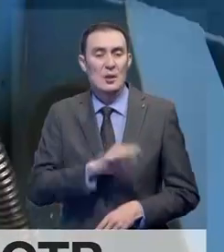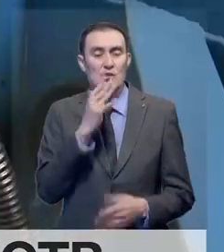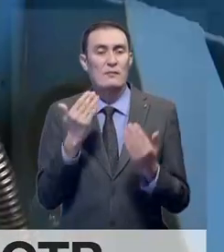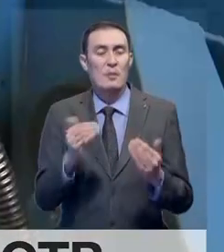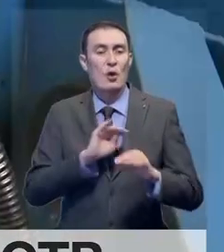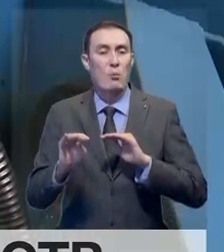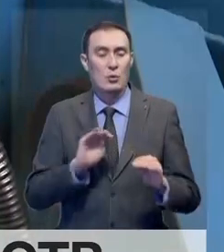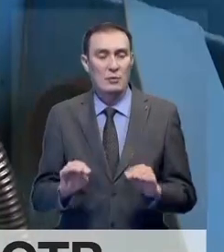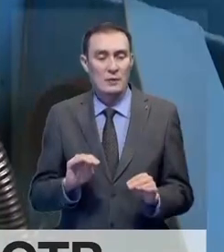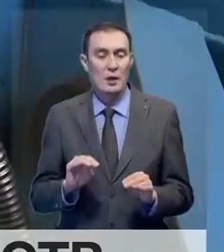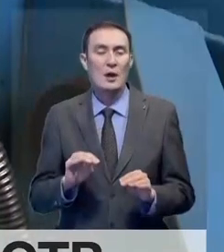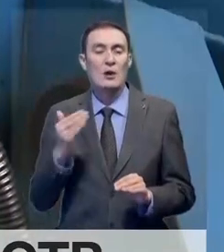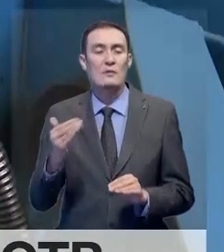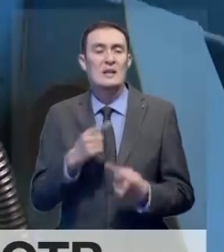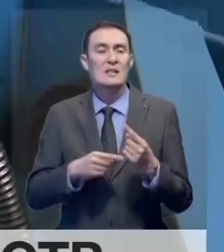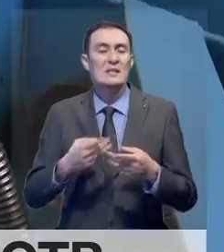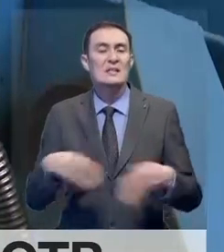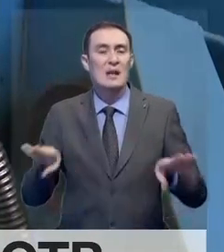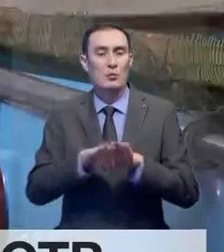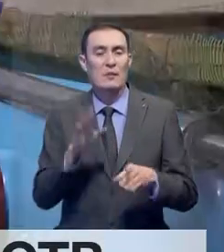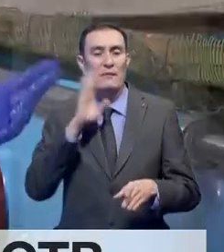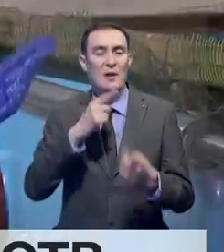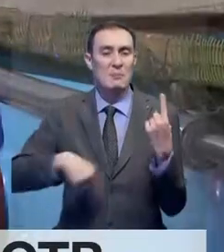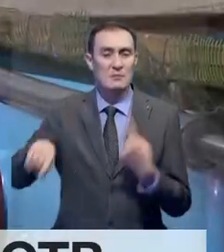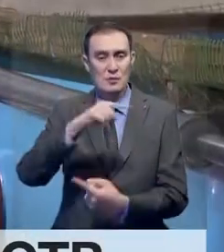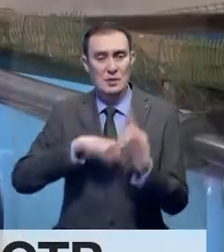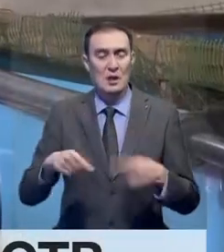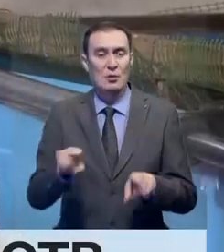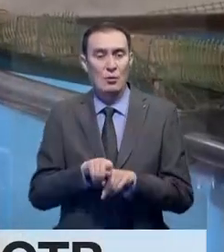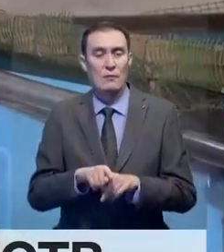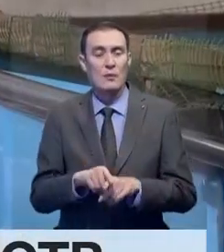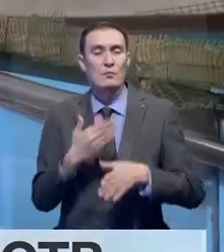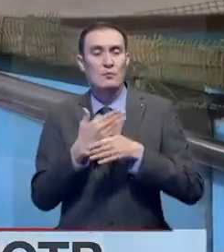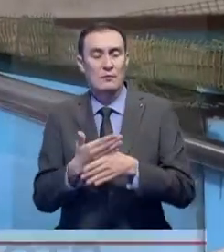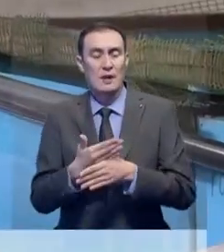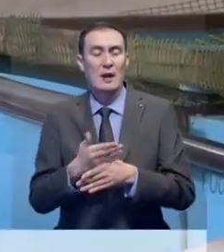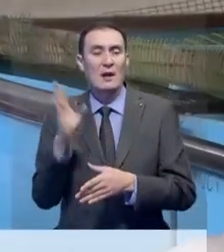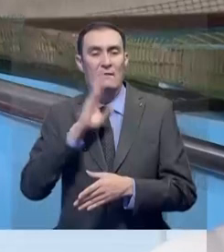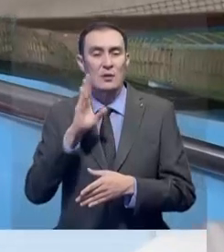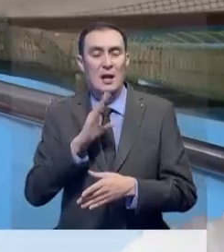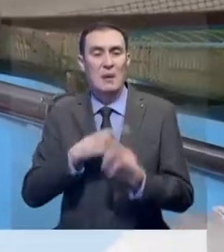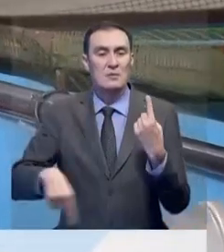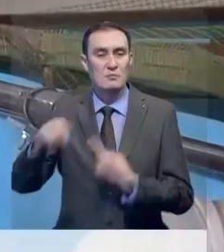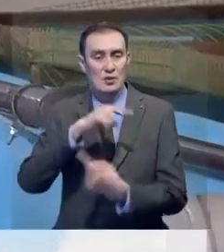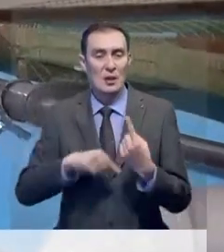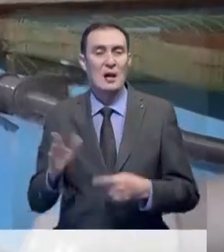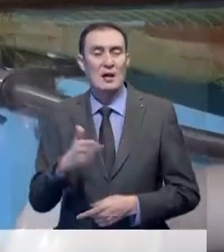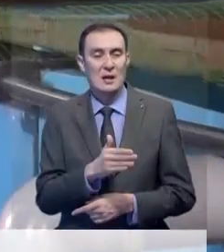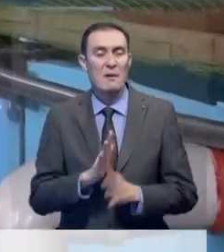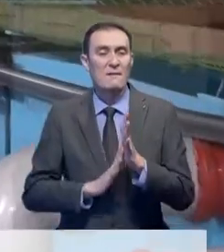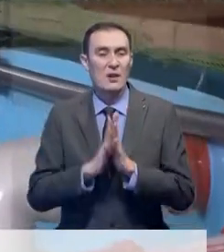современное оборудование – устройство замкнутого водоснабжения. С помощью такого устройства замкнутого водоснабжения рыбу